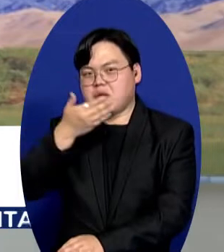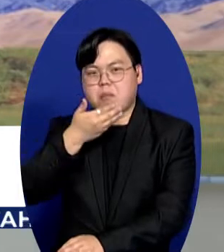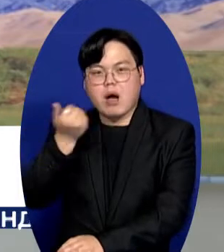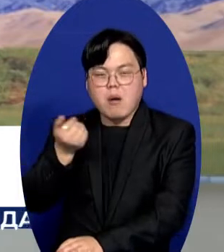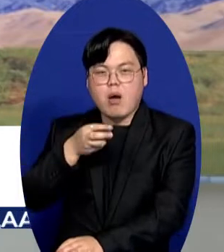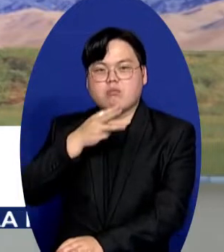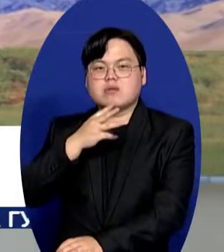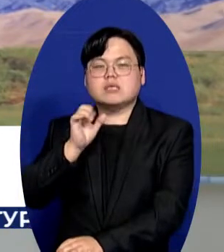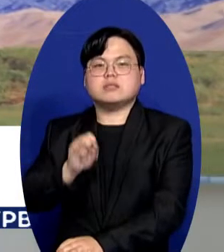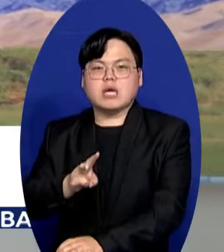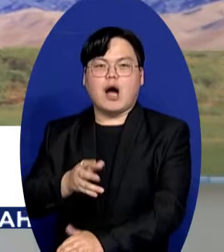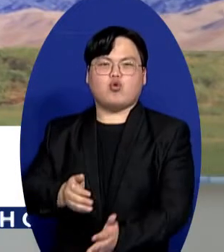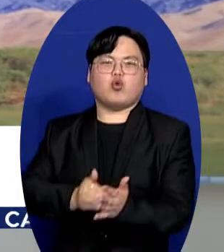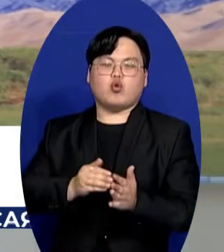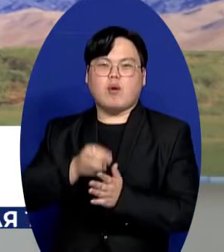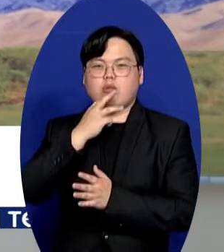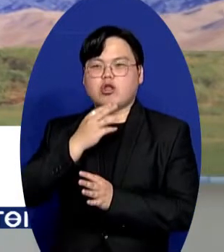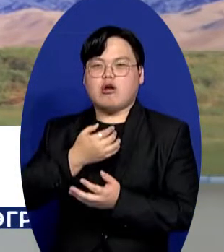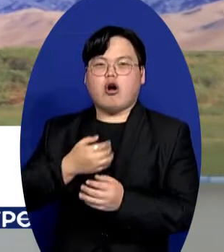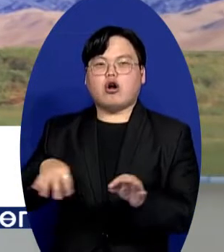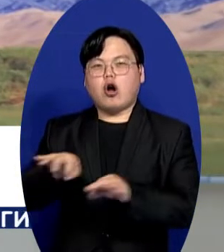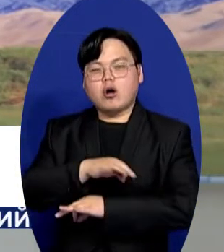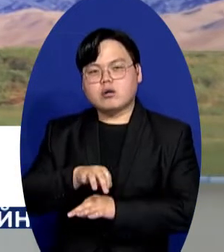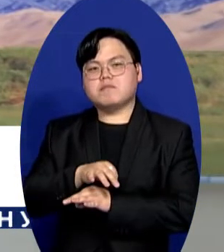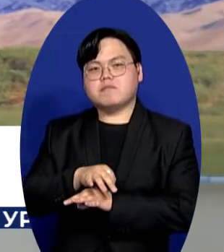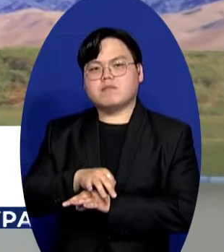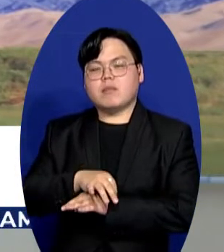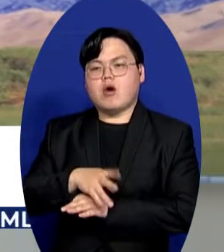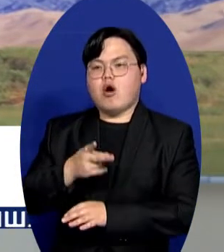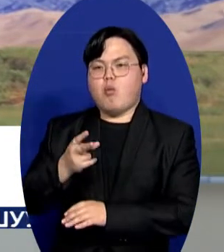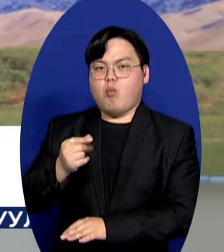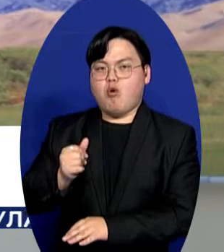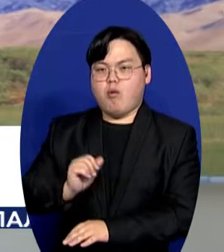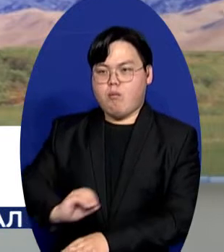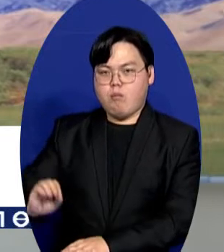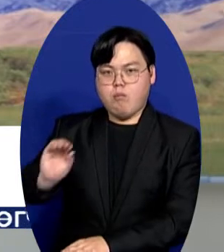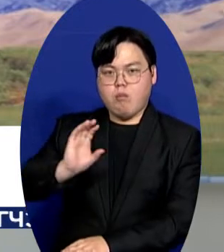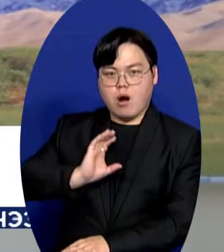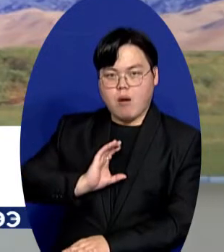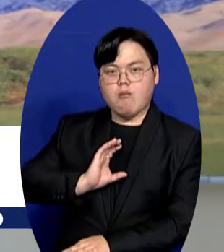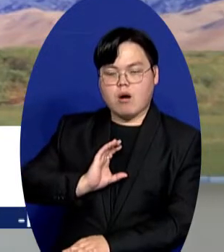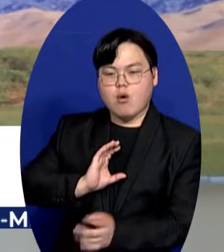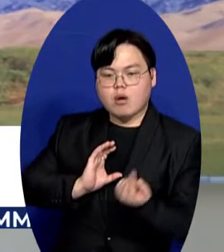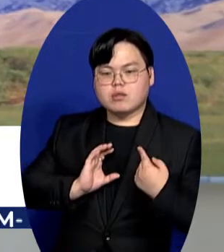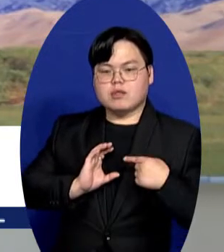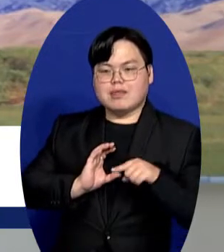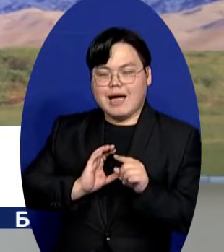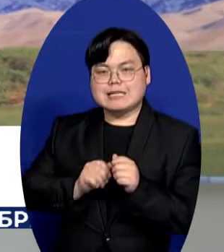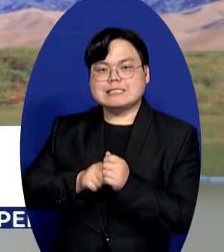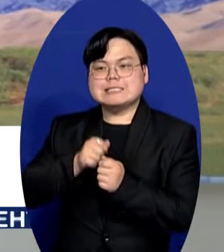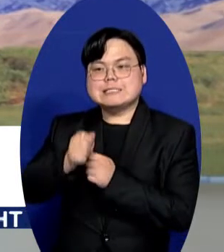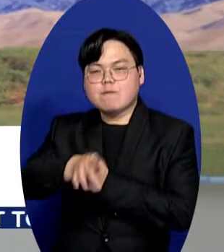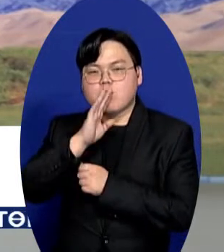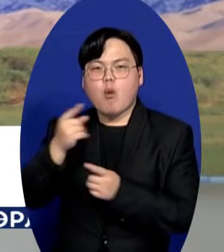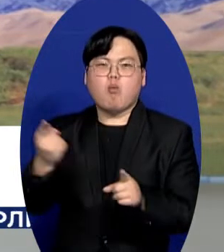ийм алдаа дутагдлууд бол аюул их байгаа. За тэгээ орж ирсэн орлогыг одоо нөгөө зарцуулахдаа бас одоо төлөвлөлтөндөө буруу зарцуулдаг тий